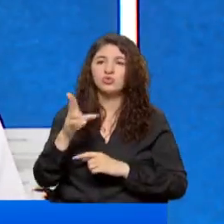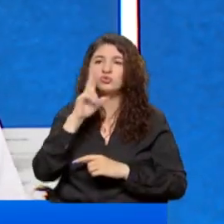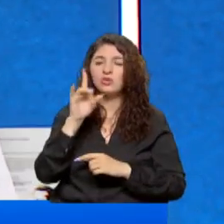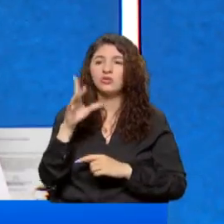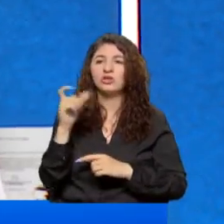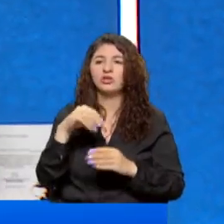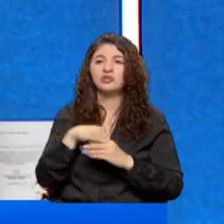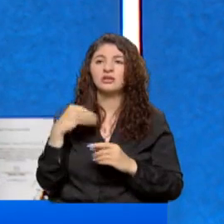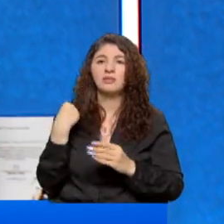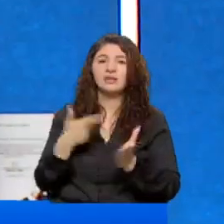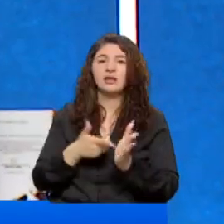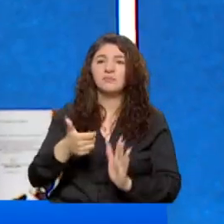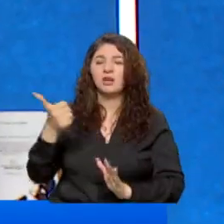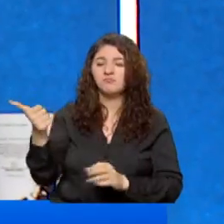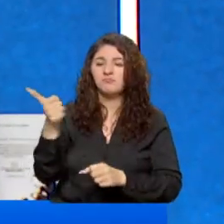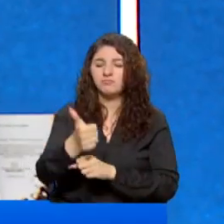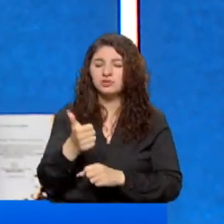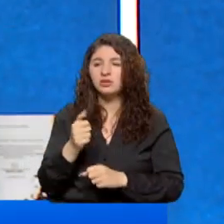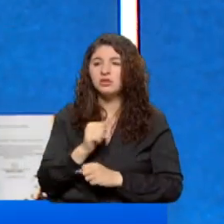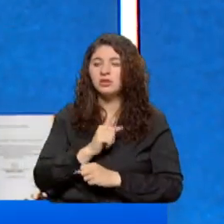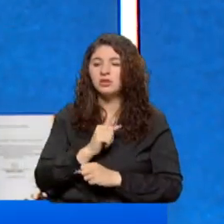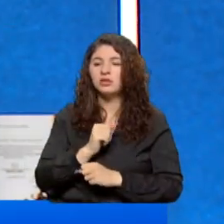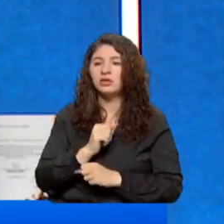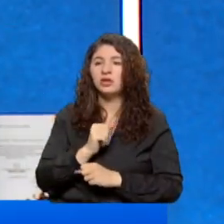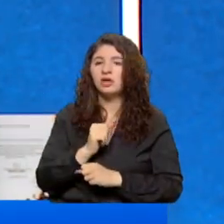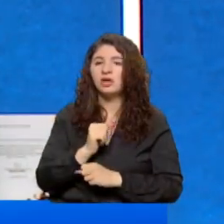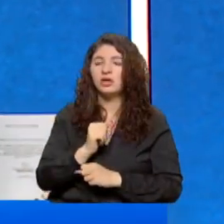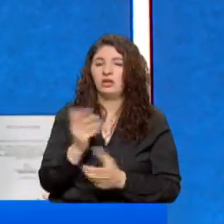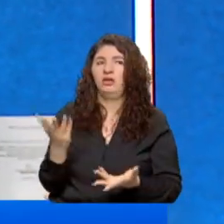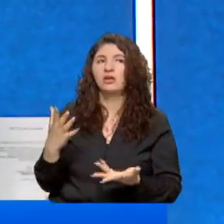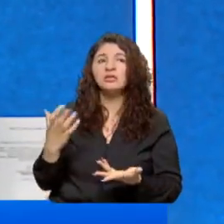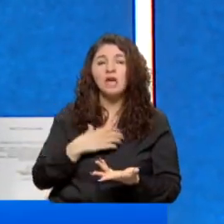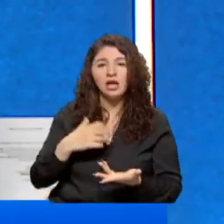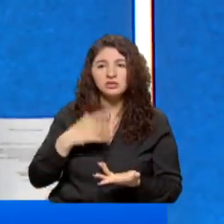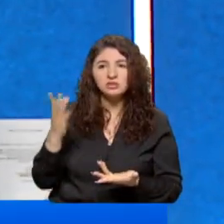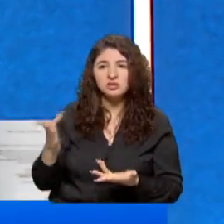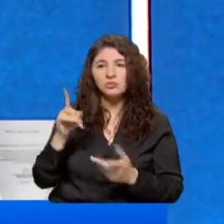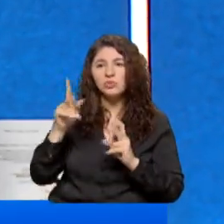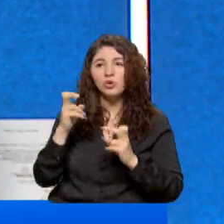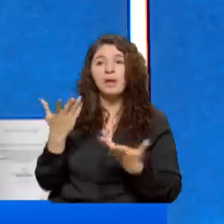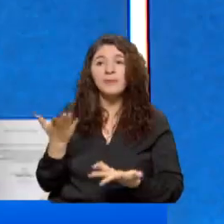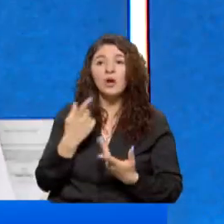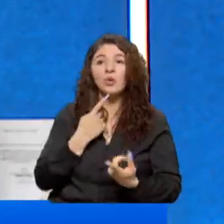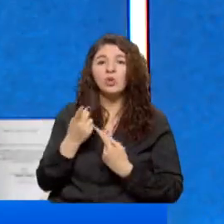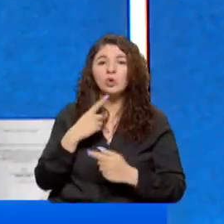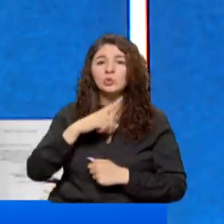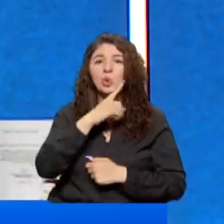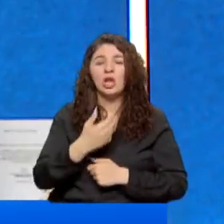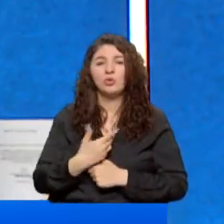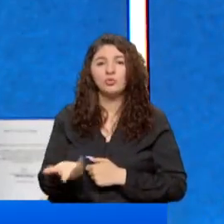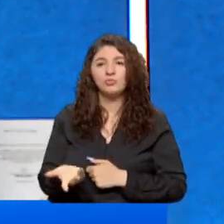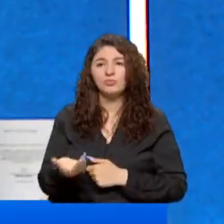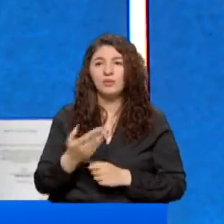son 14A için yeni bir Tarım Bakanı atandı şimdi a mı Kendisiyle bu konuları bile konuşmakta